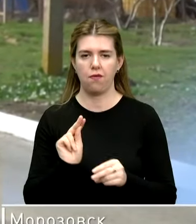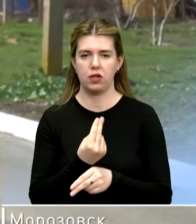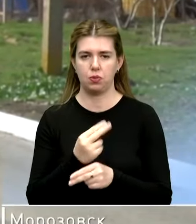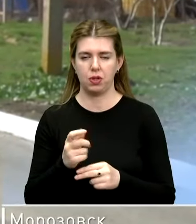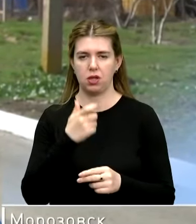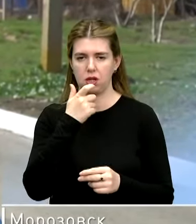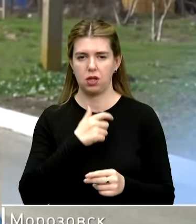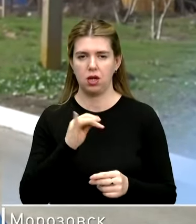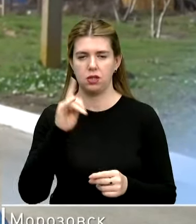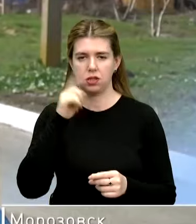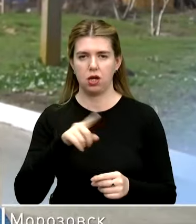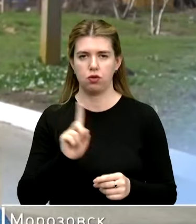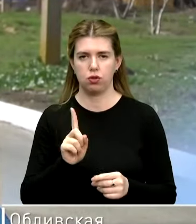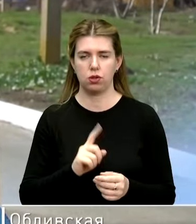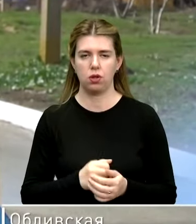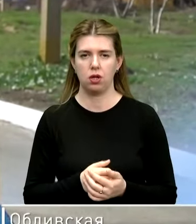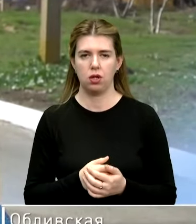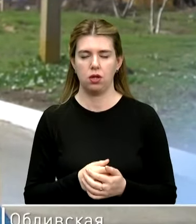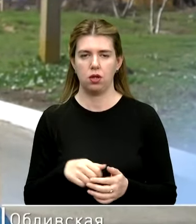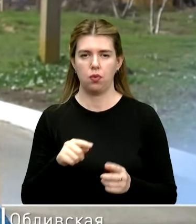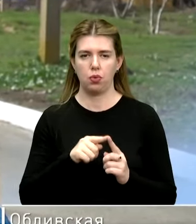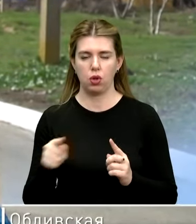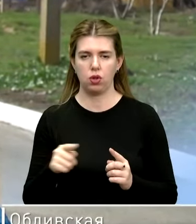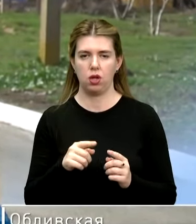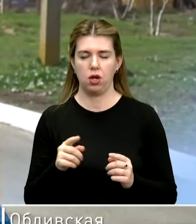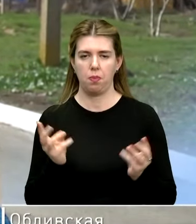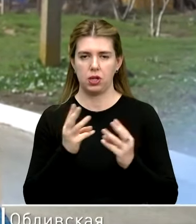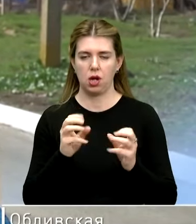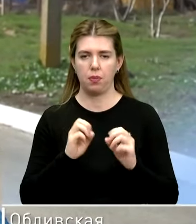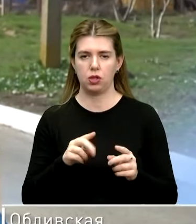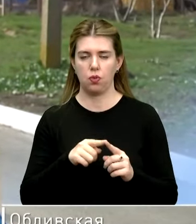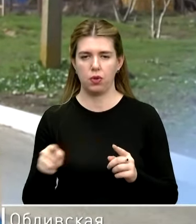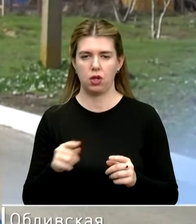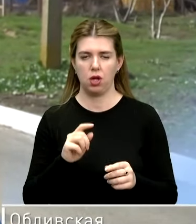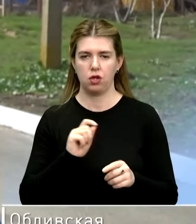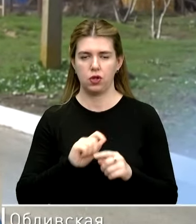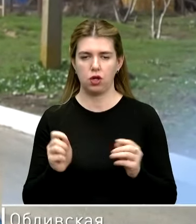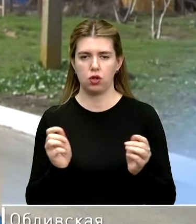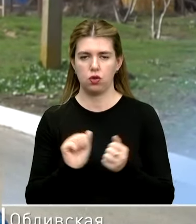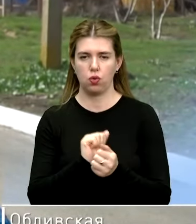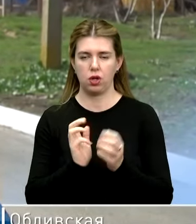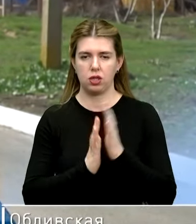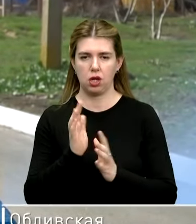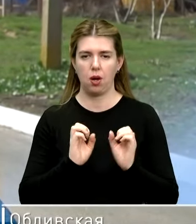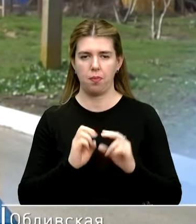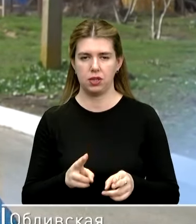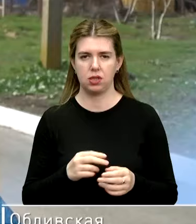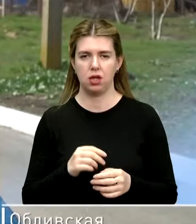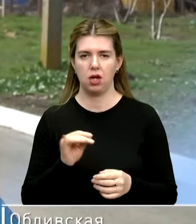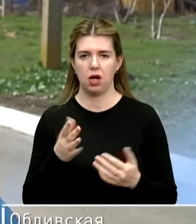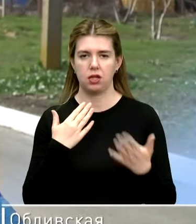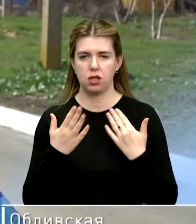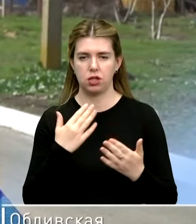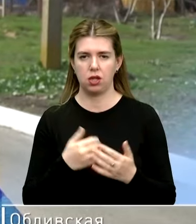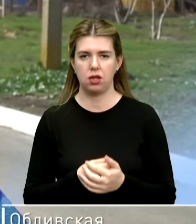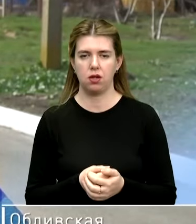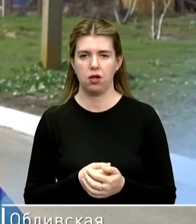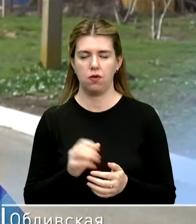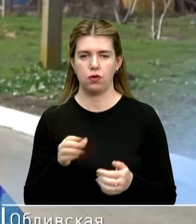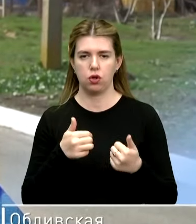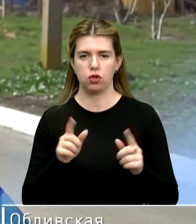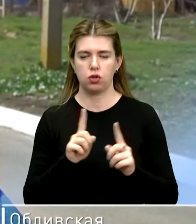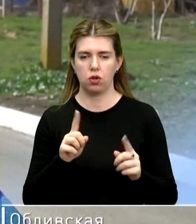воспитаны и знают, что в период, пожароопасный период, запрещено выжигать сухую растительность. И вообще относятся